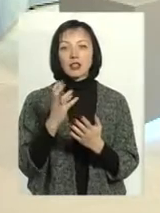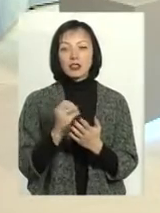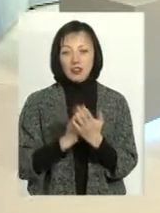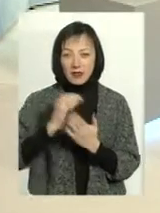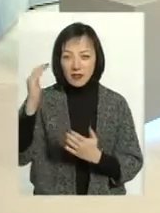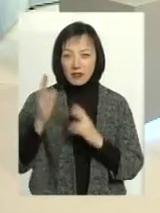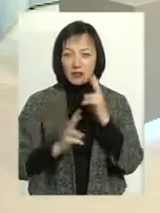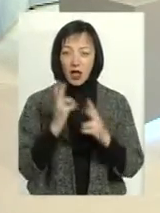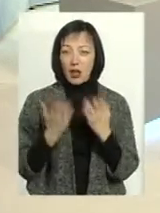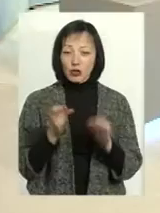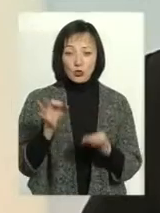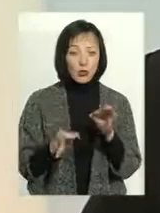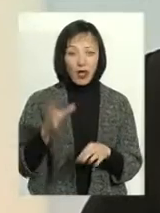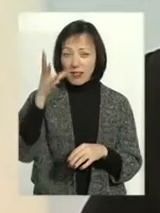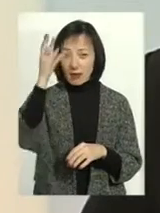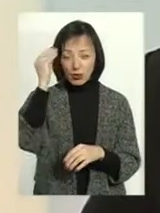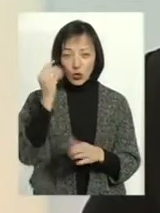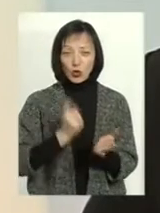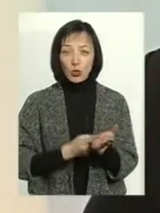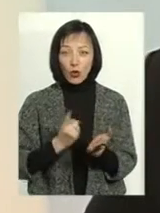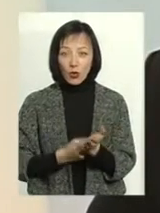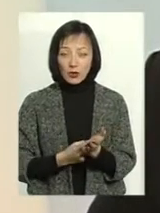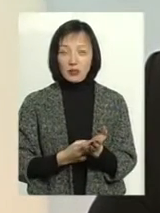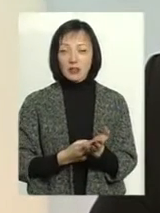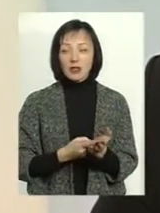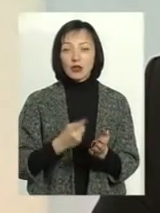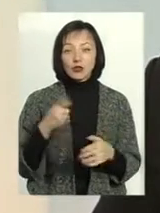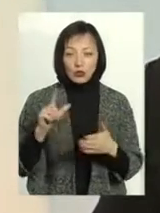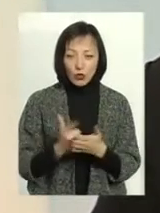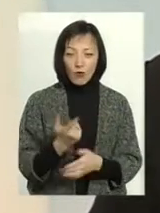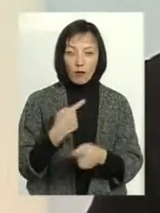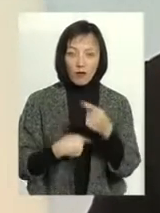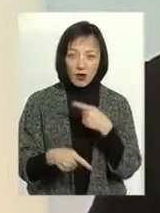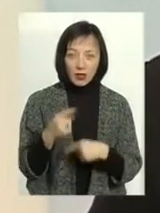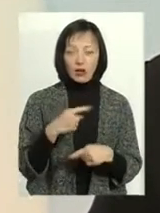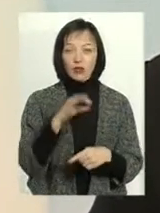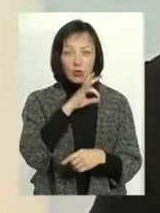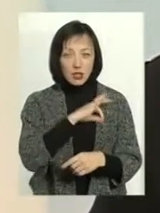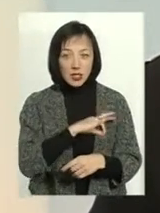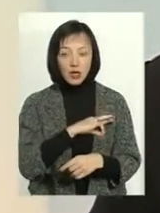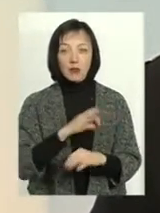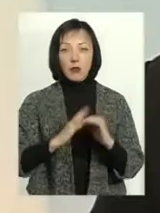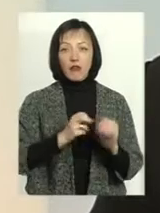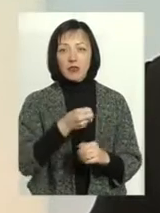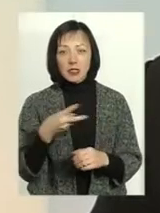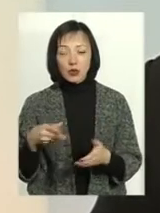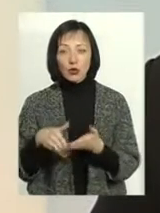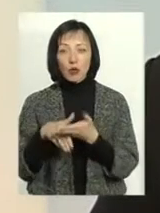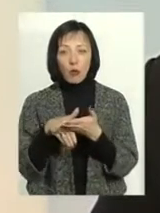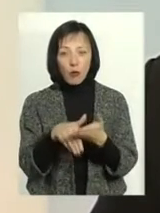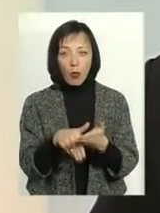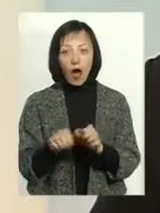інстанція. Якщо суддя не врахував тих доводів і аргументів, знову ж таки повертаючись, скористайтесь професійною